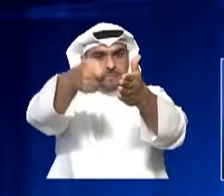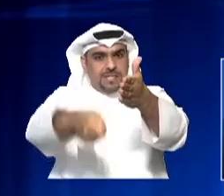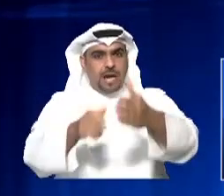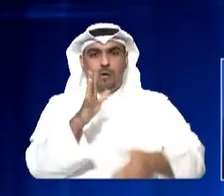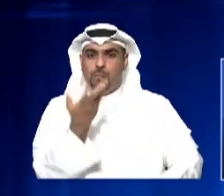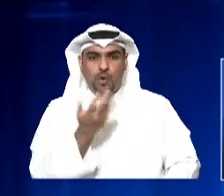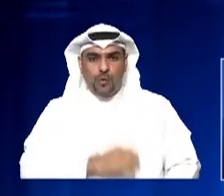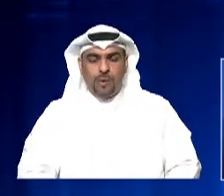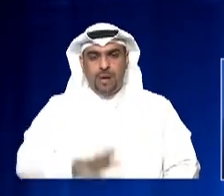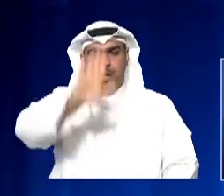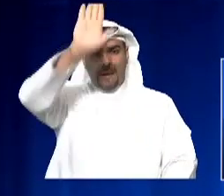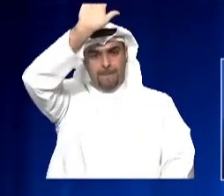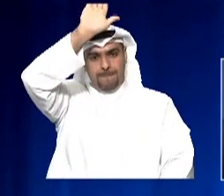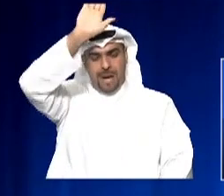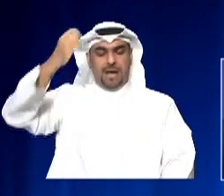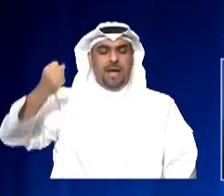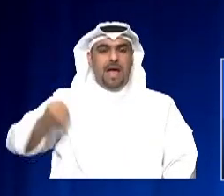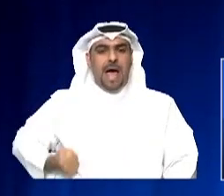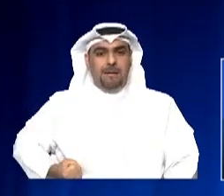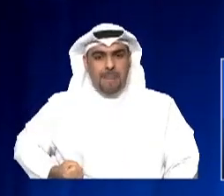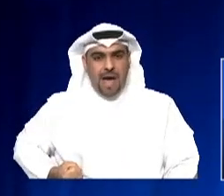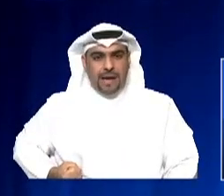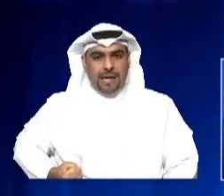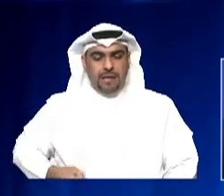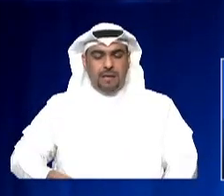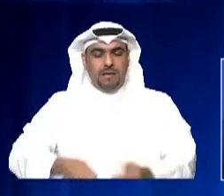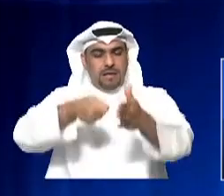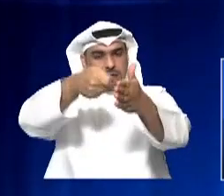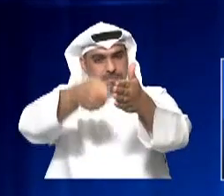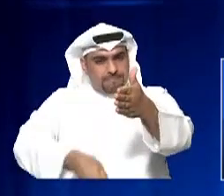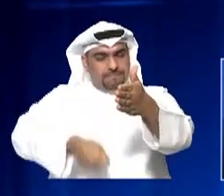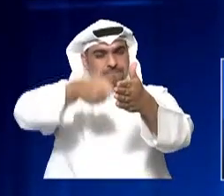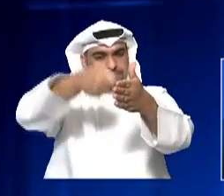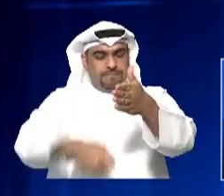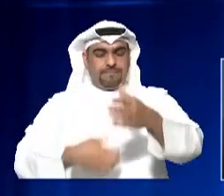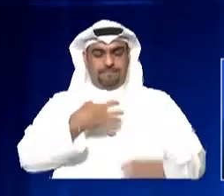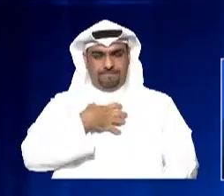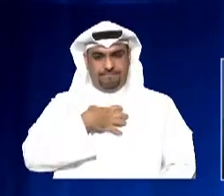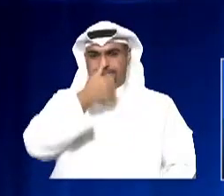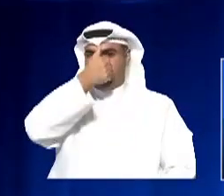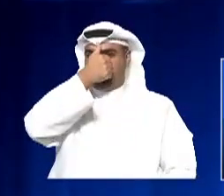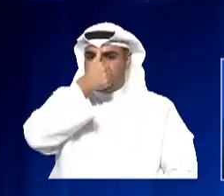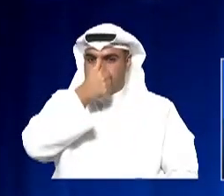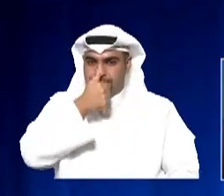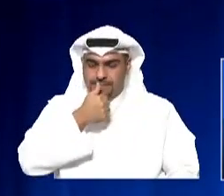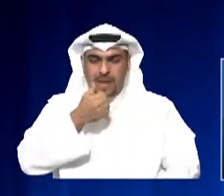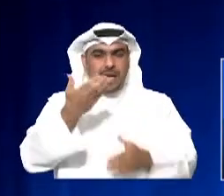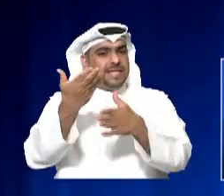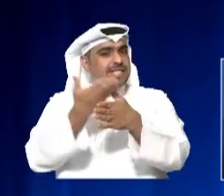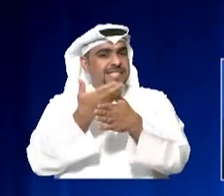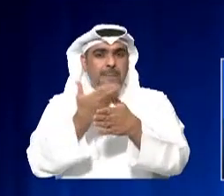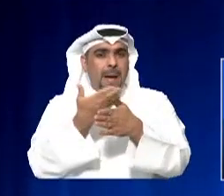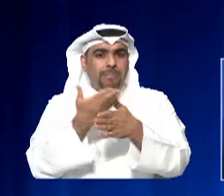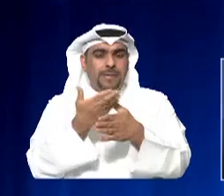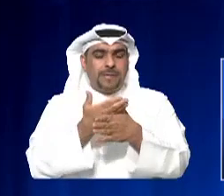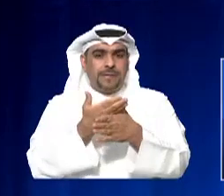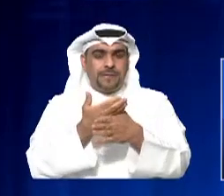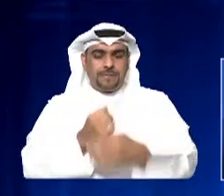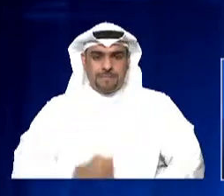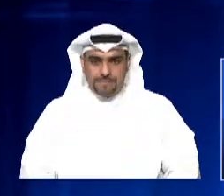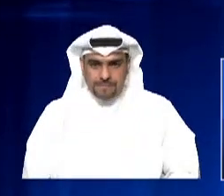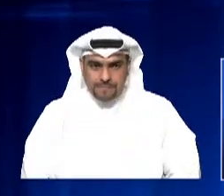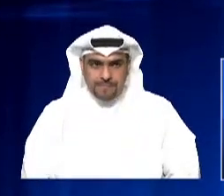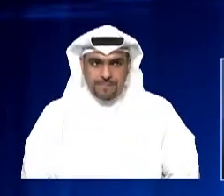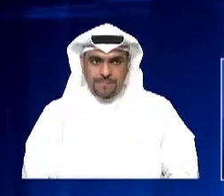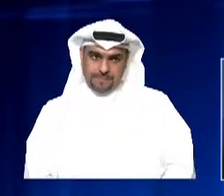الجلاله الملك حمد بن عيسى الخليفه ملك مملكه البحرين الشقيقه عبر فيها سموه حفظه الله عن